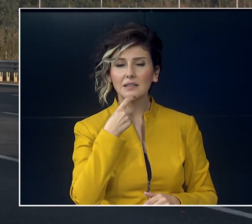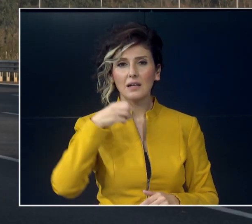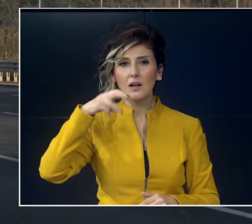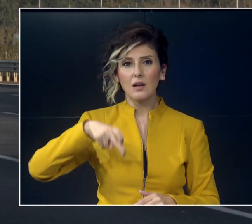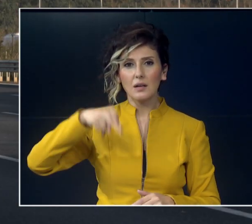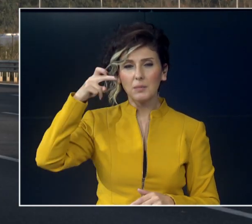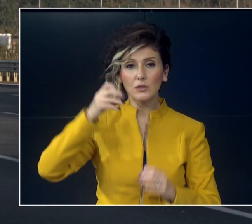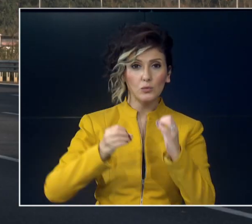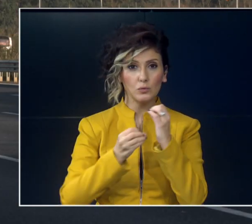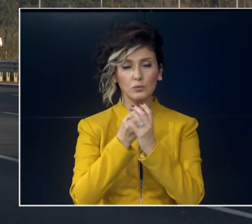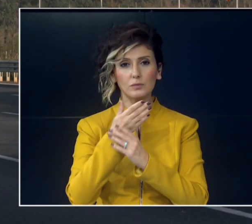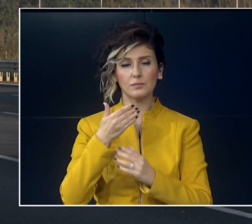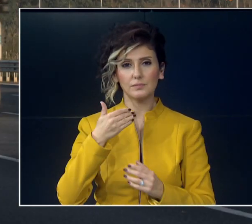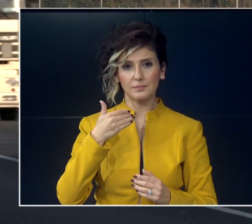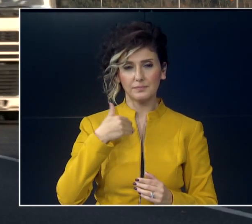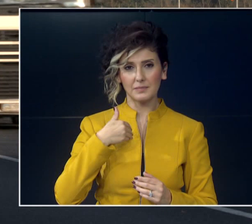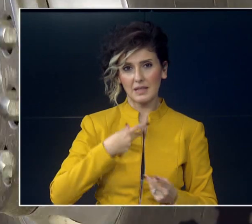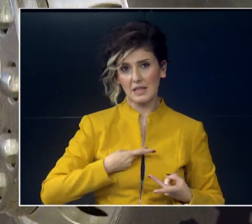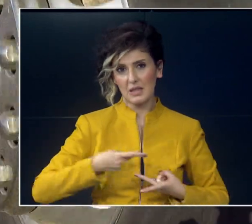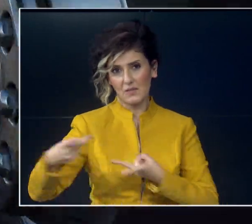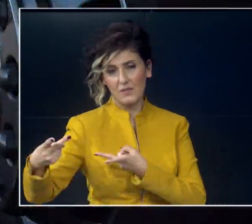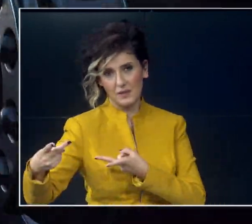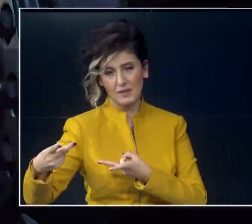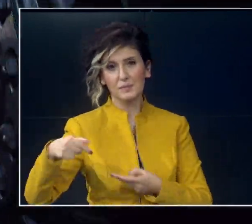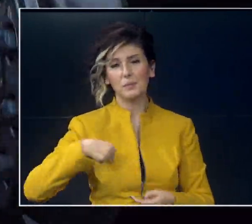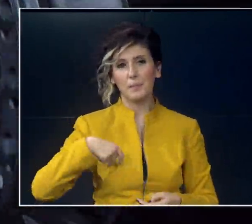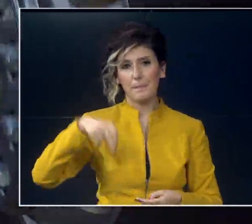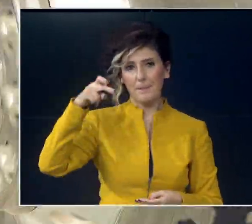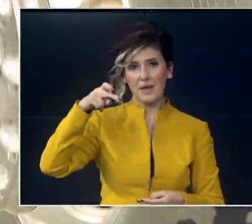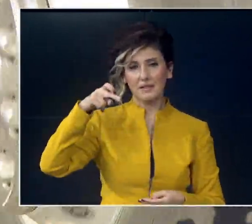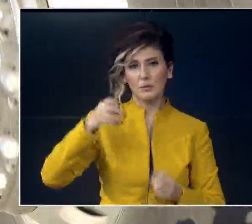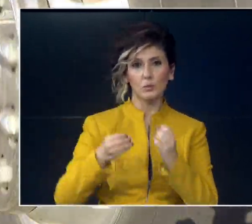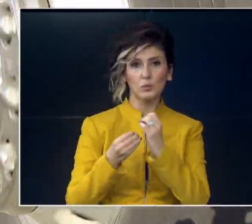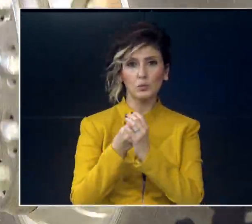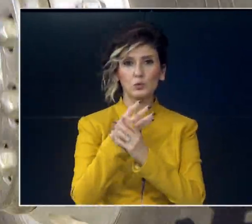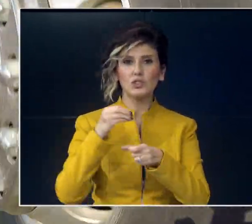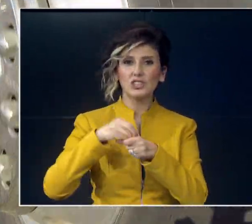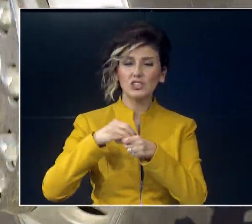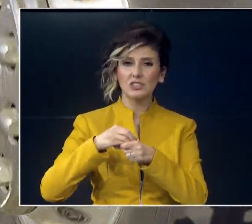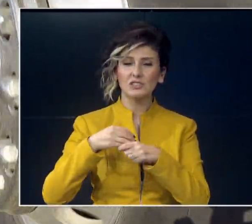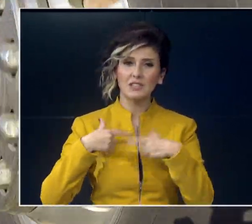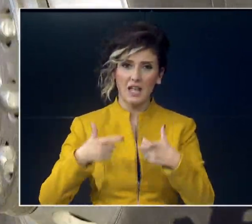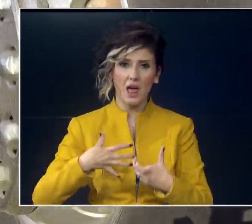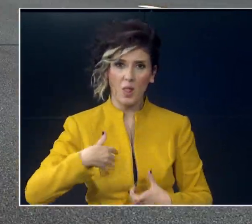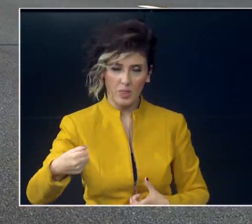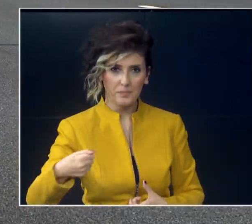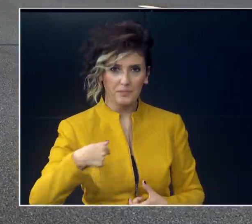AK Parti'yi kurarken beni de davet etti. Partinin kurucular arasında yer aldım.